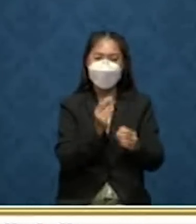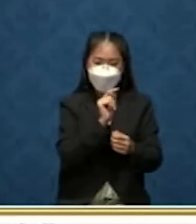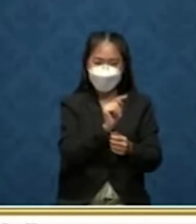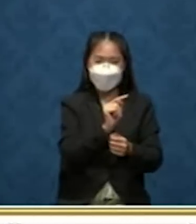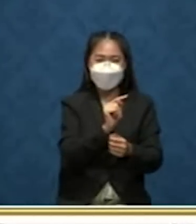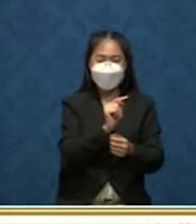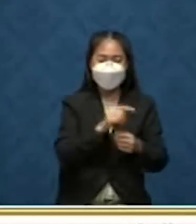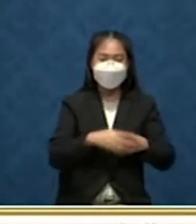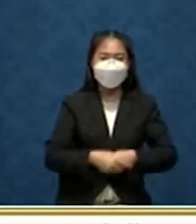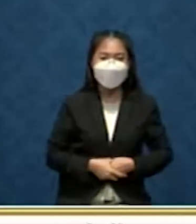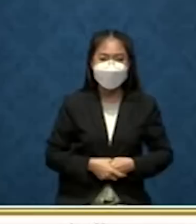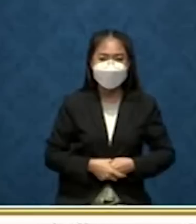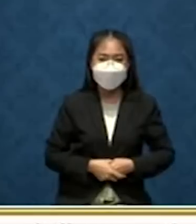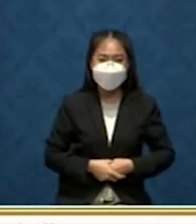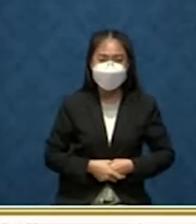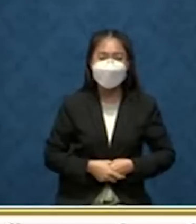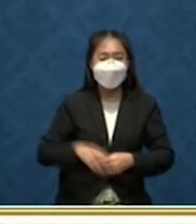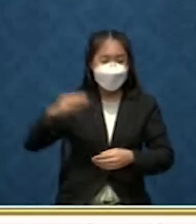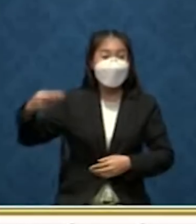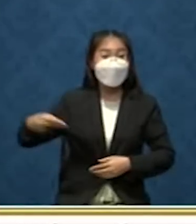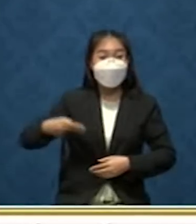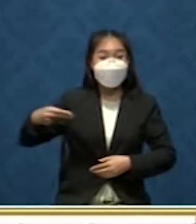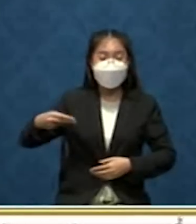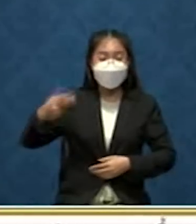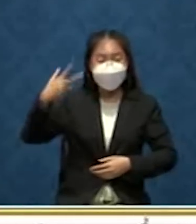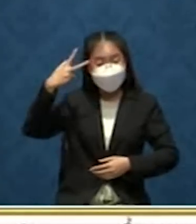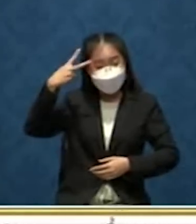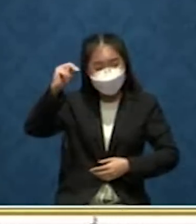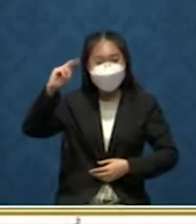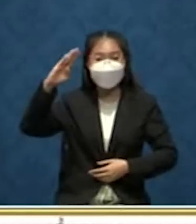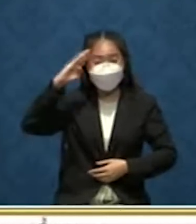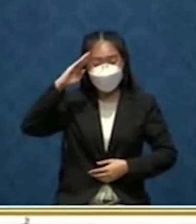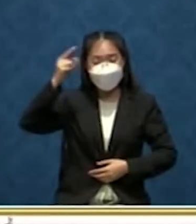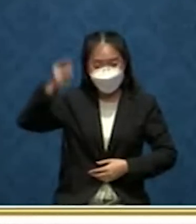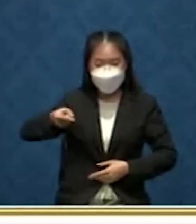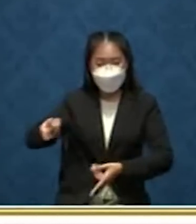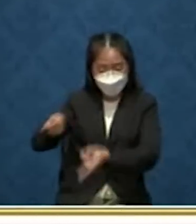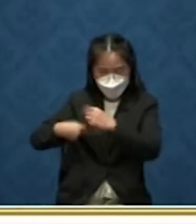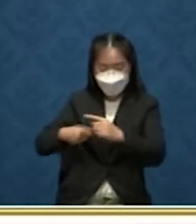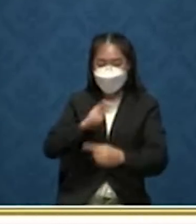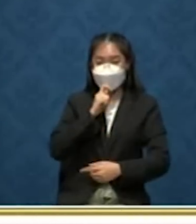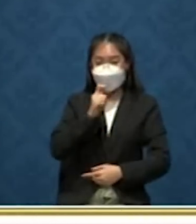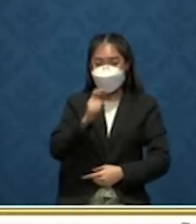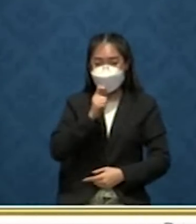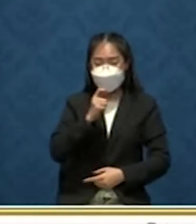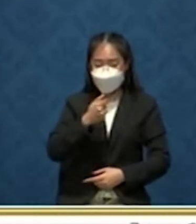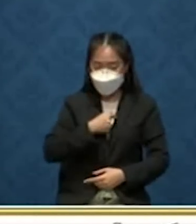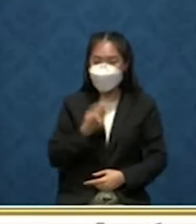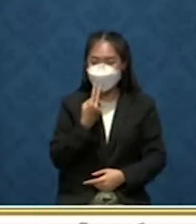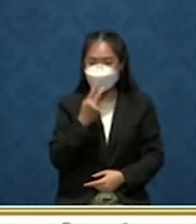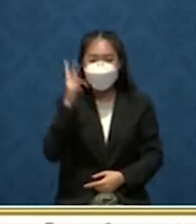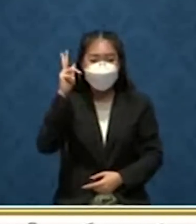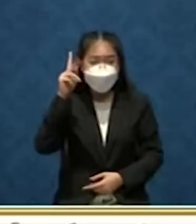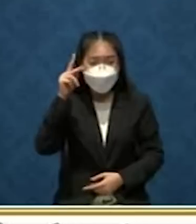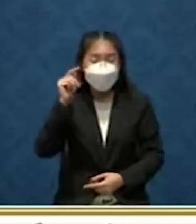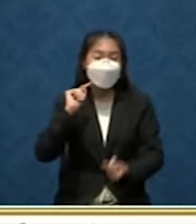น้อยกวานี้ไมได้แล้วคือหลานของผเอกประยุตต้องถูกเรีกตัวมาสอบสวนซึ่งผมกได้ยินจากเพื่อนสมา